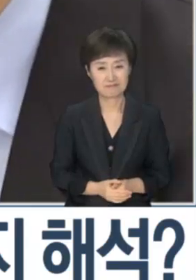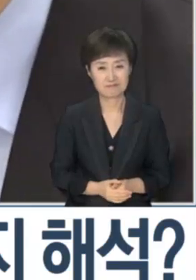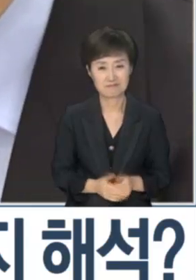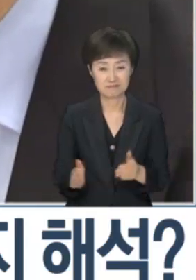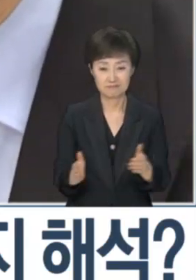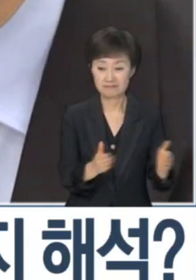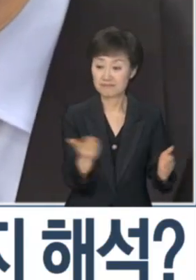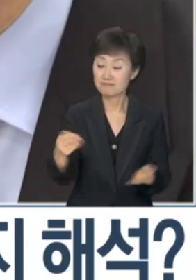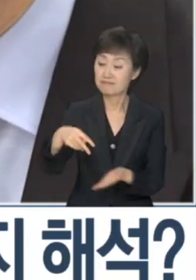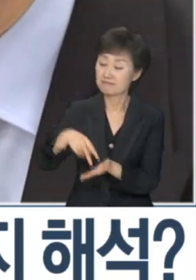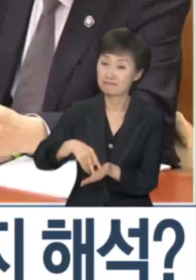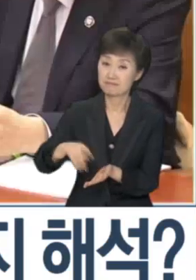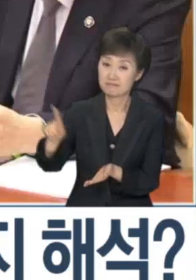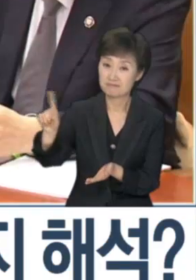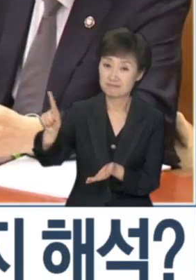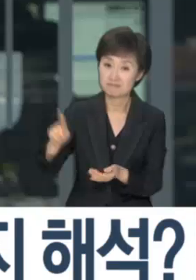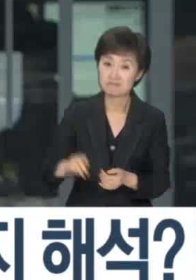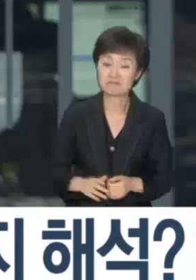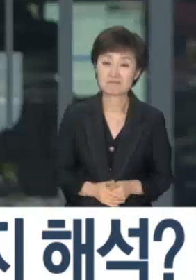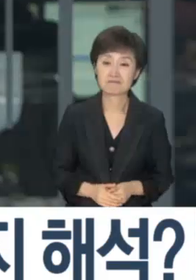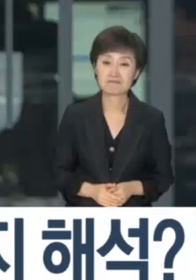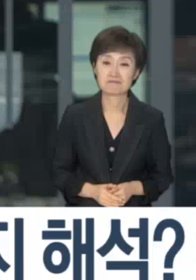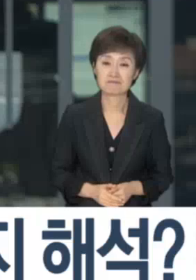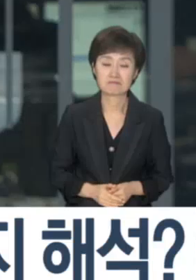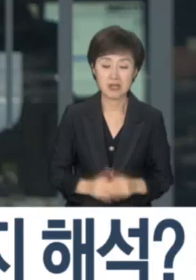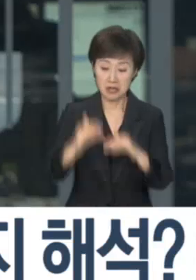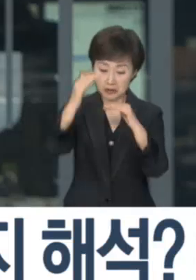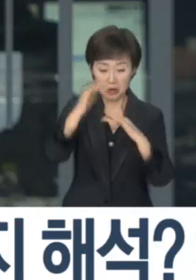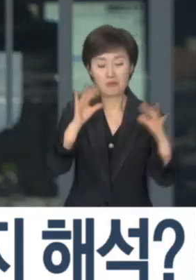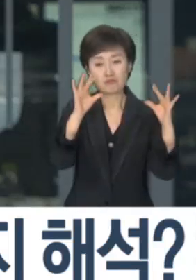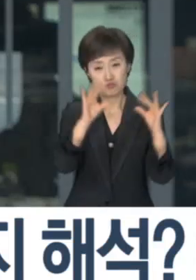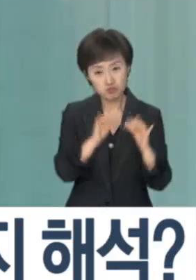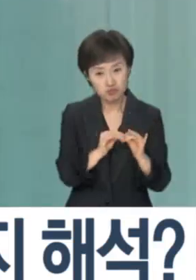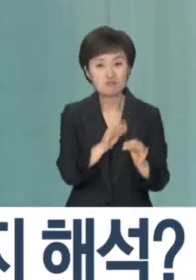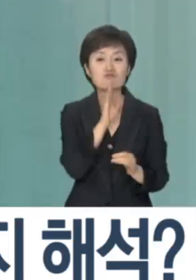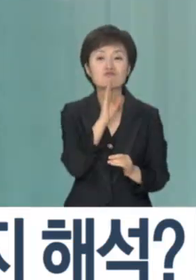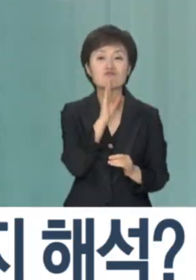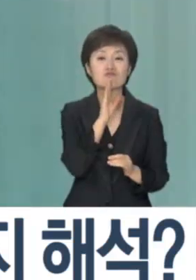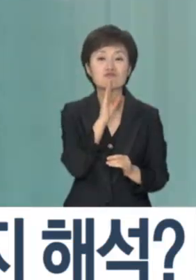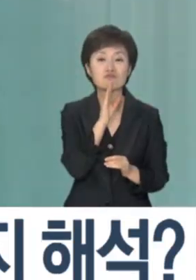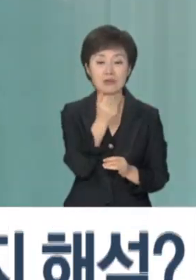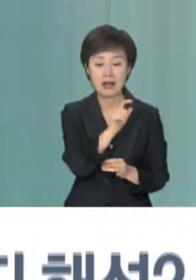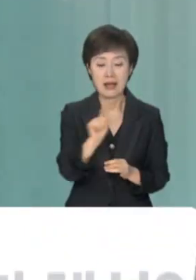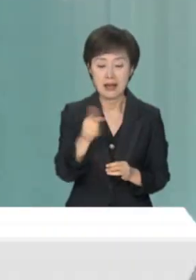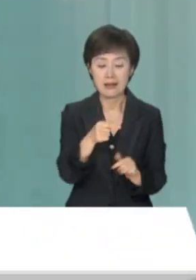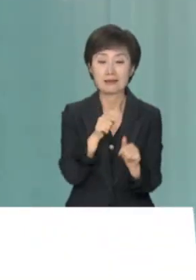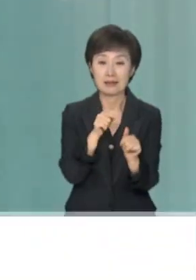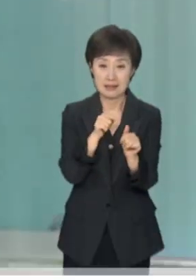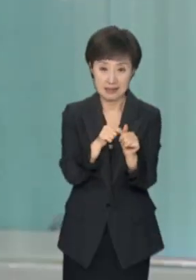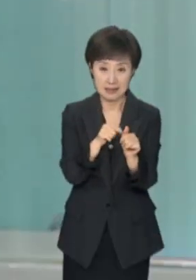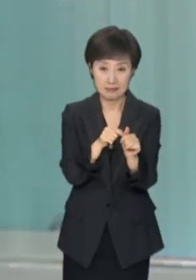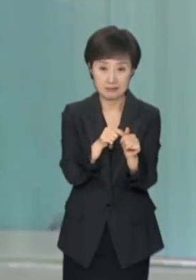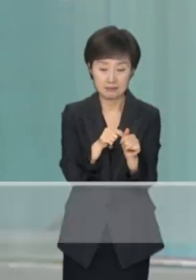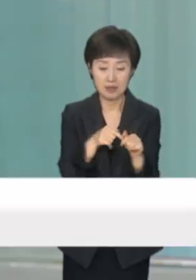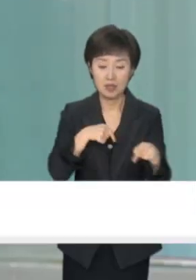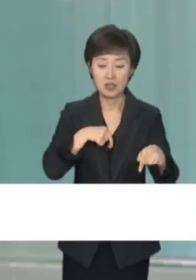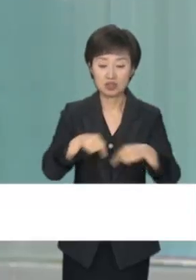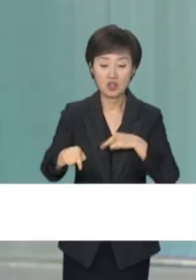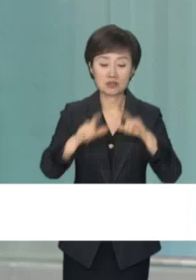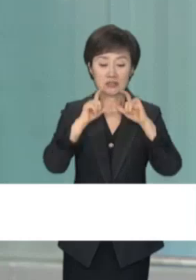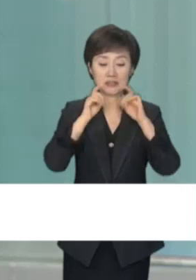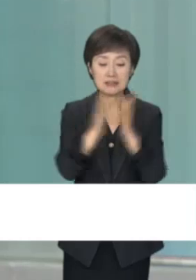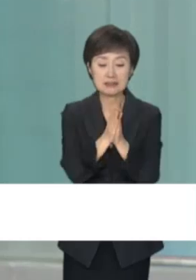마찬가지의 발언들 어떻게 해석하셨는지 들어보죠. 네, 저도 교수님의 의견에 동의하는데요. 일단 한동훈 장관이 이제 정치 선언을